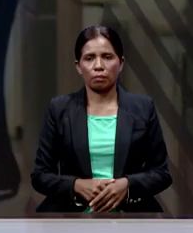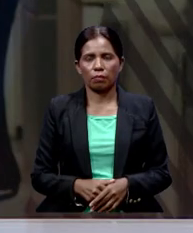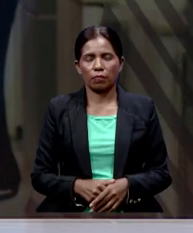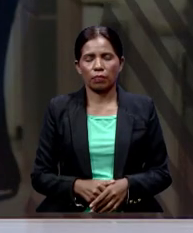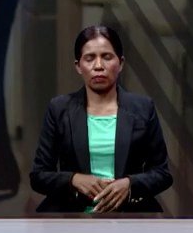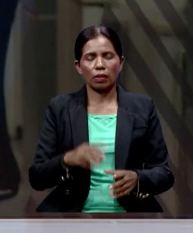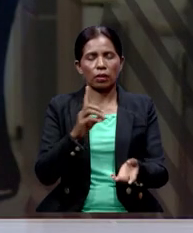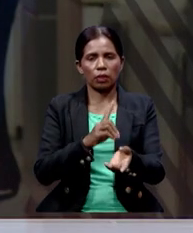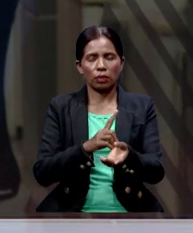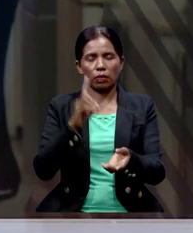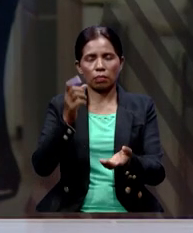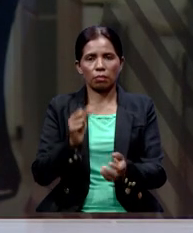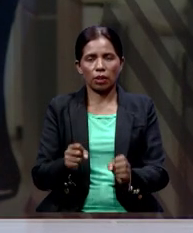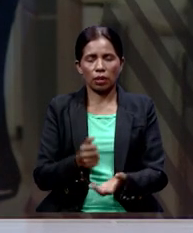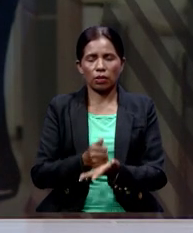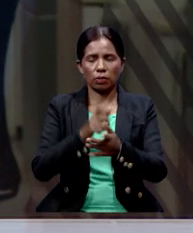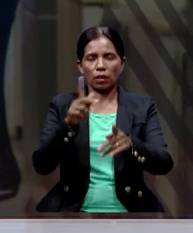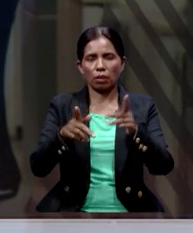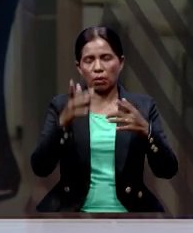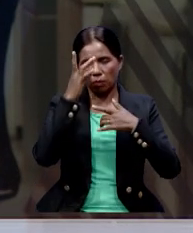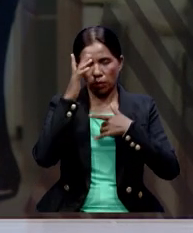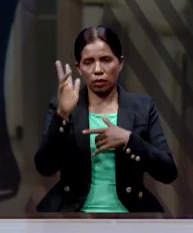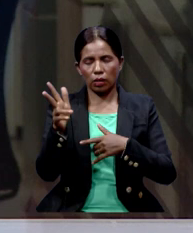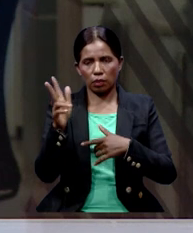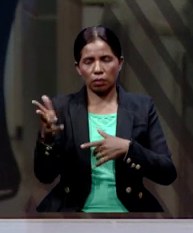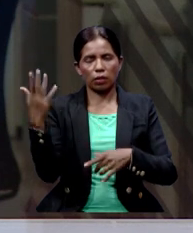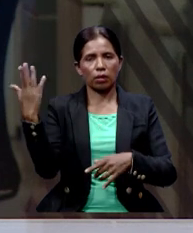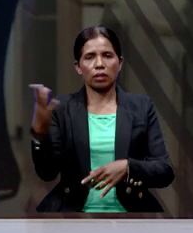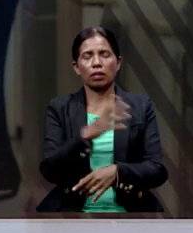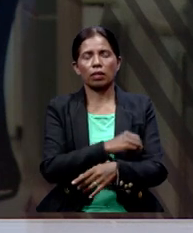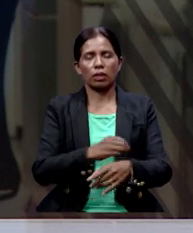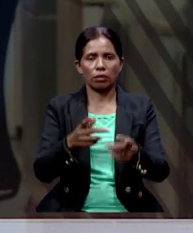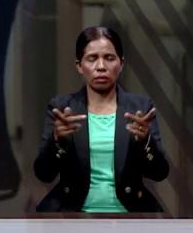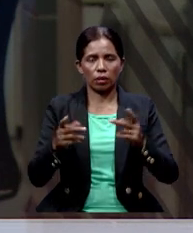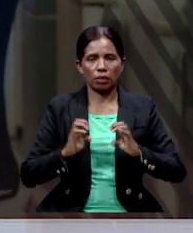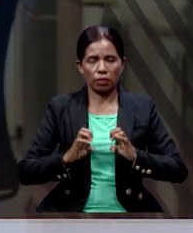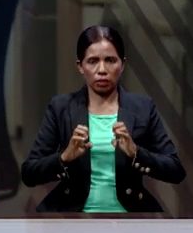Medico na inida bele atende paciente totolo nulo e sala pulmonologia.